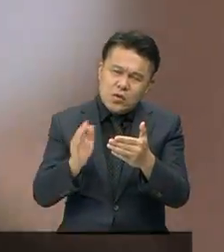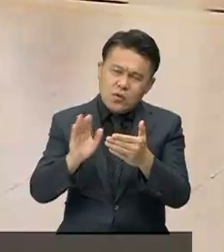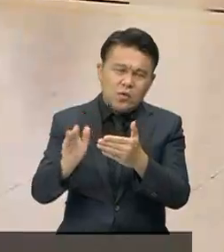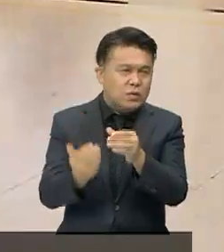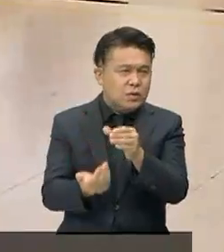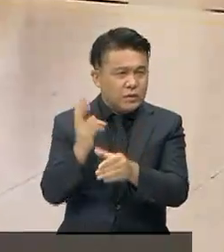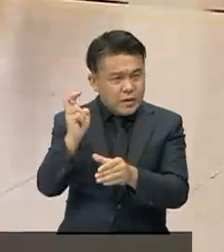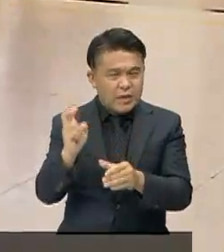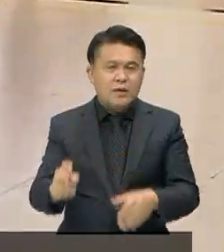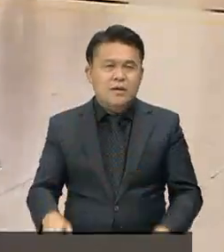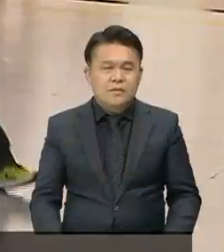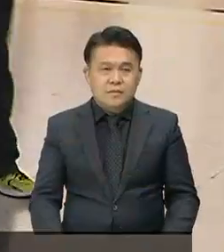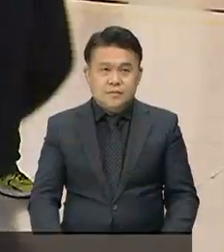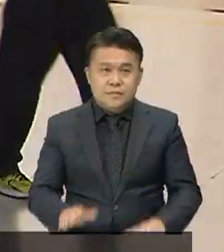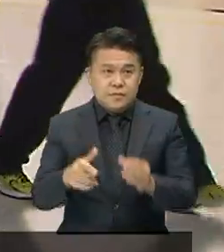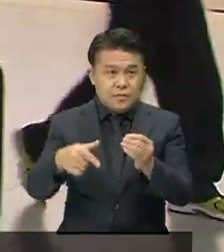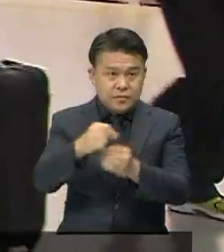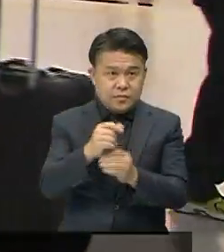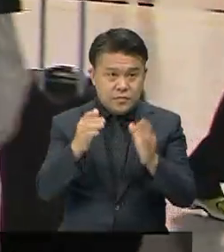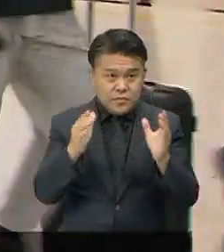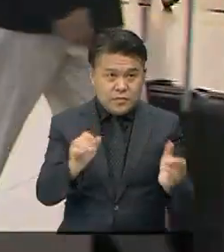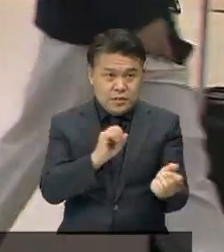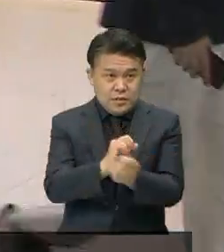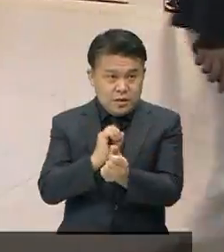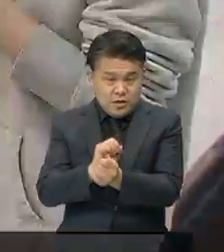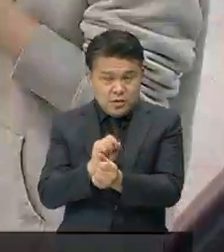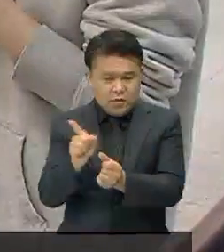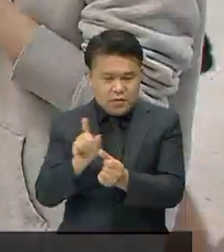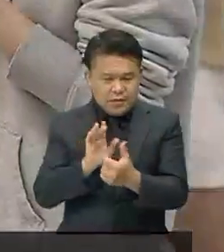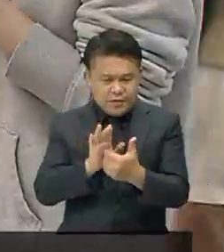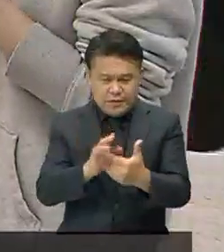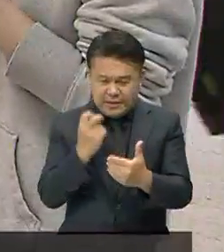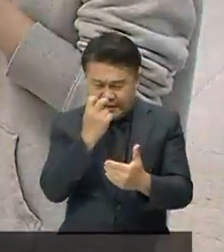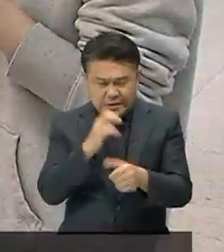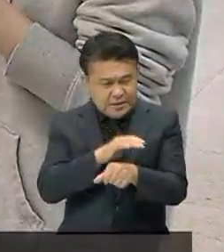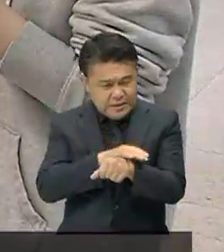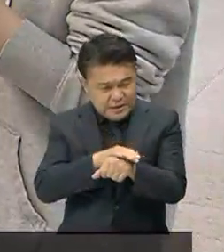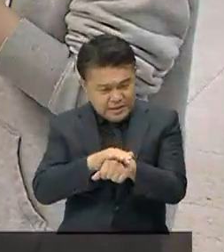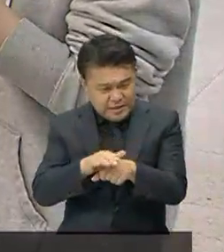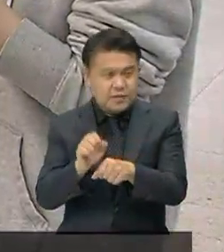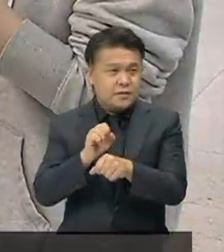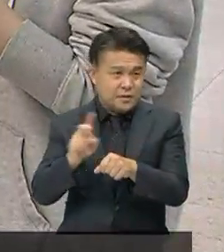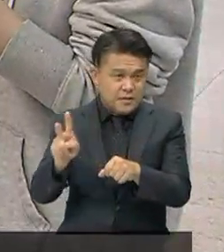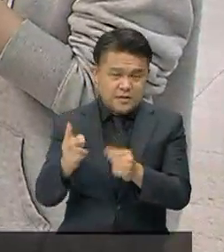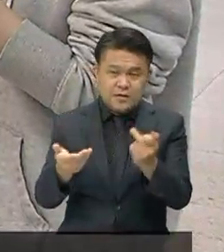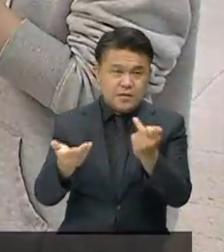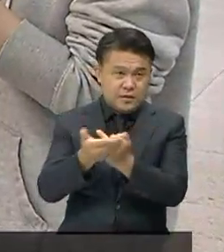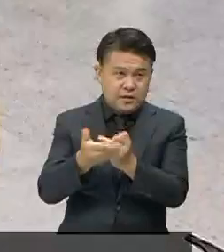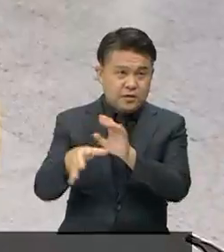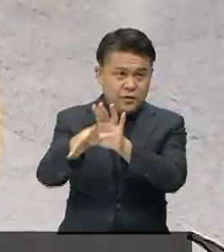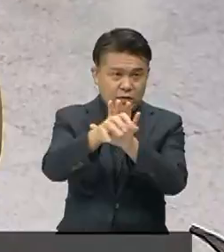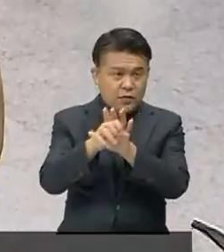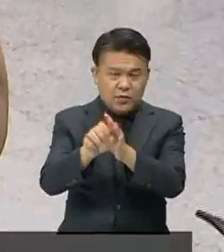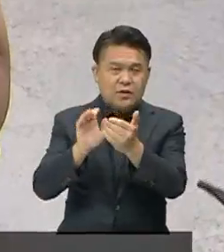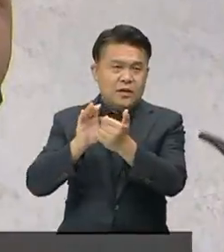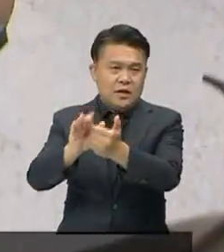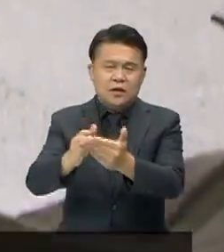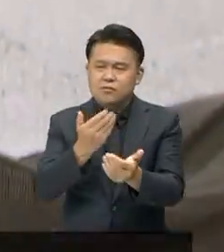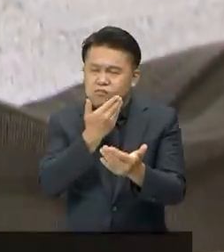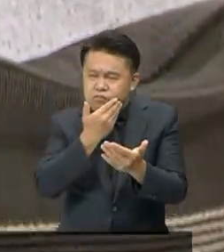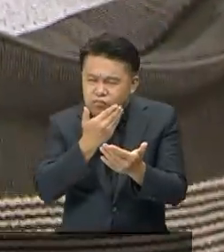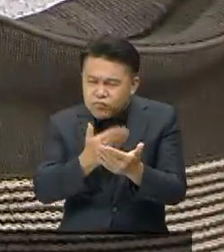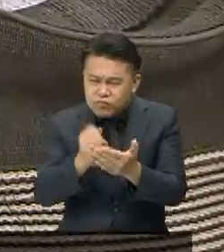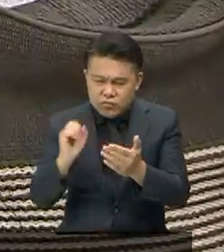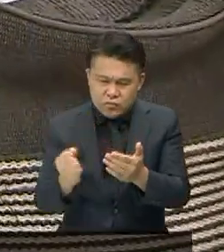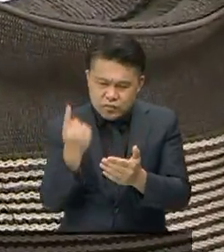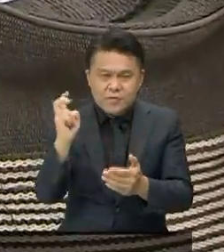있습니다. 이번 추석 연휴 확산세를 얼마나 차단할 수 있느냐가 제주 코로나19 차단의